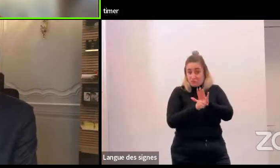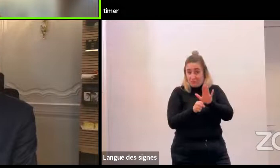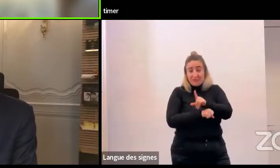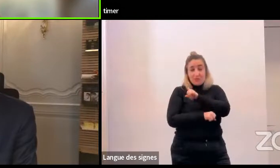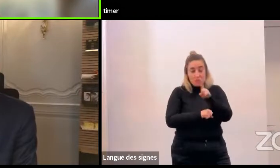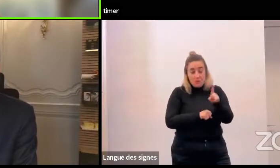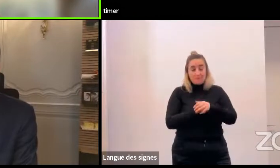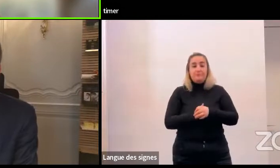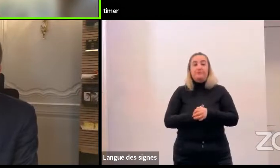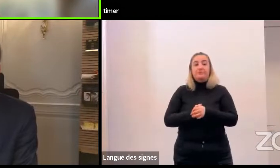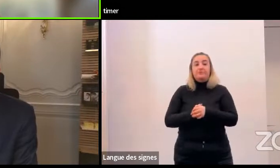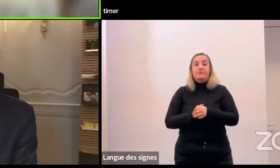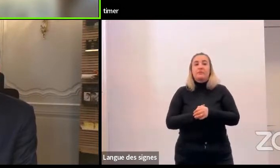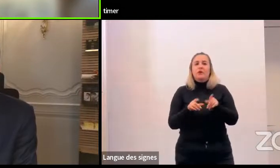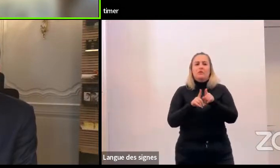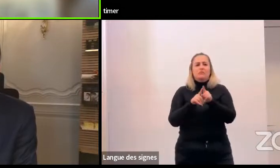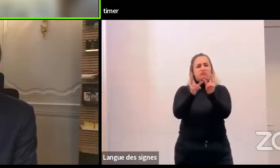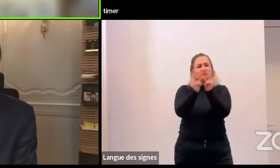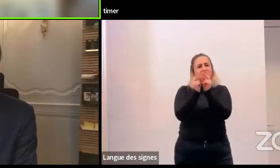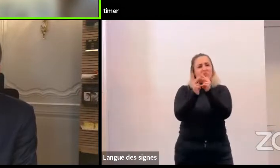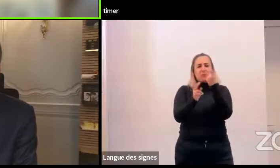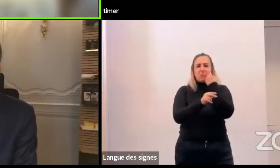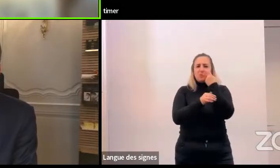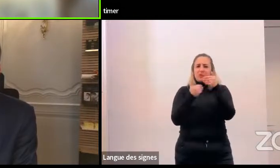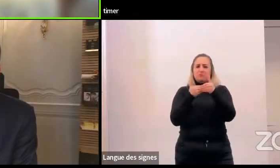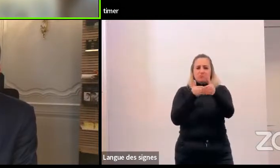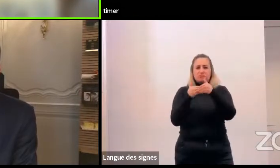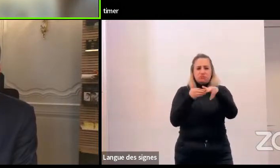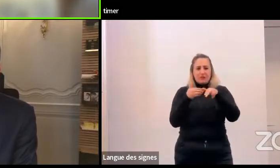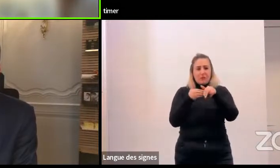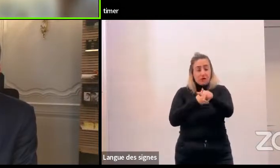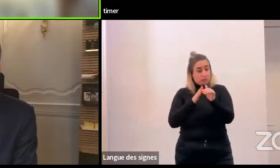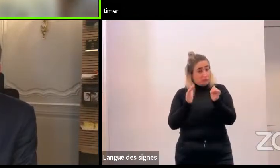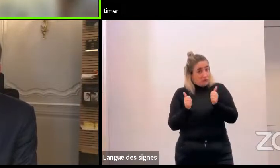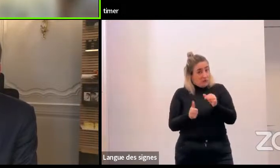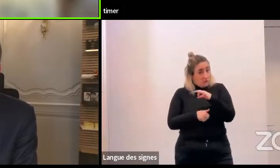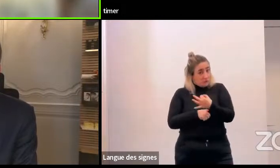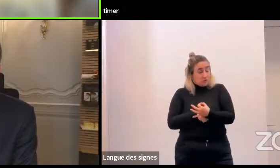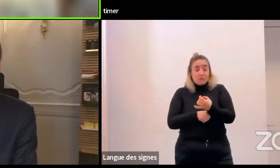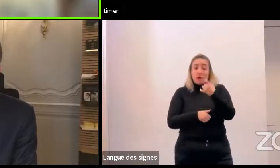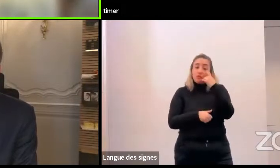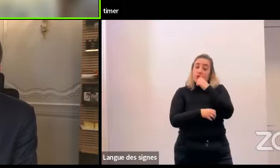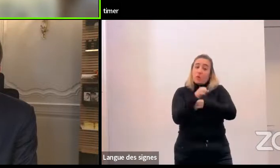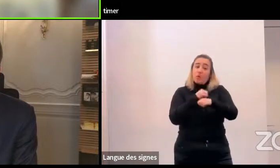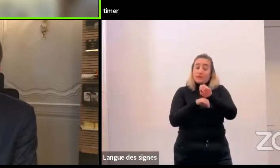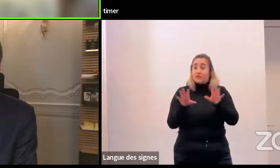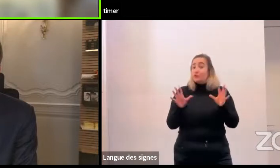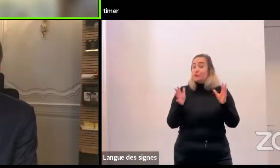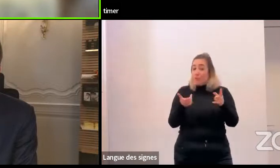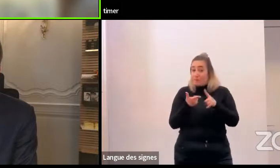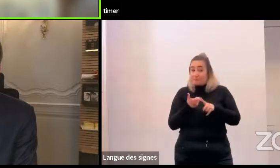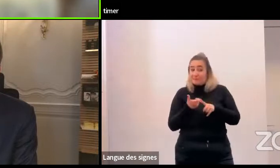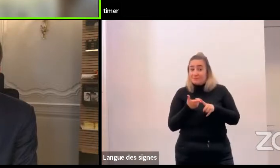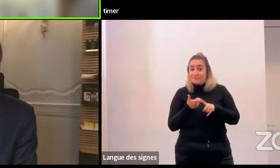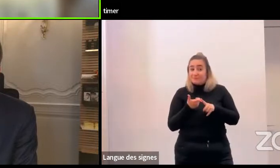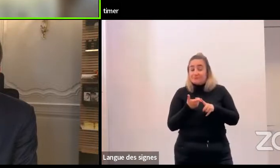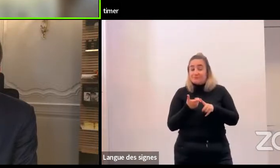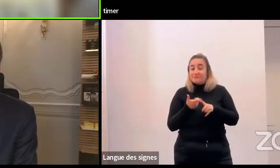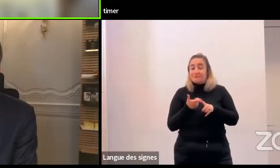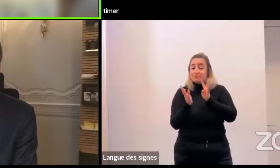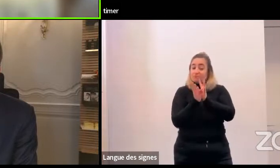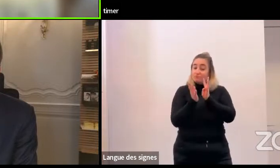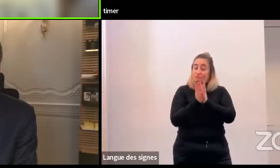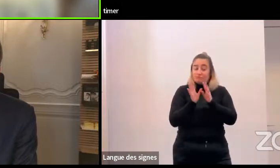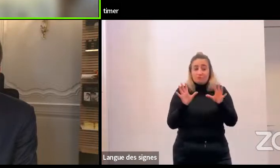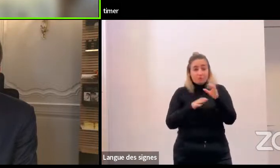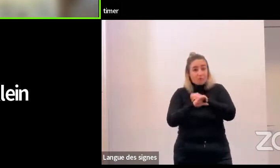indiquez qu'il va y avoir consultation, c'est très bien. Comment allez-vous mettre en place cette consultation, cette concertation?